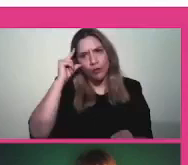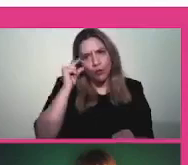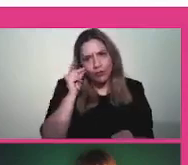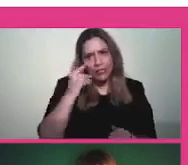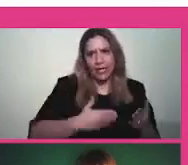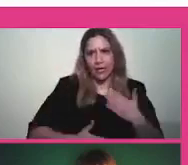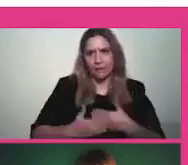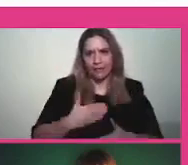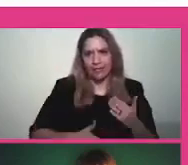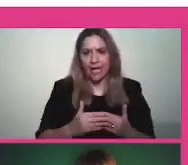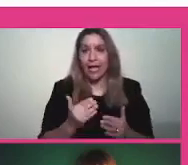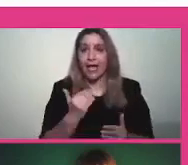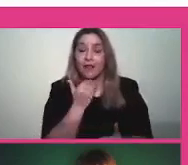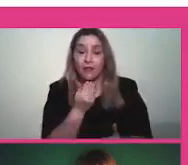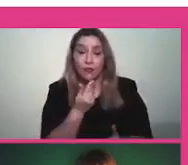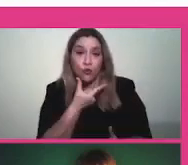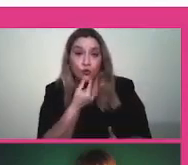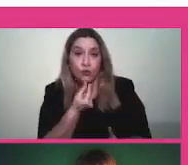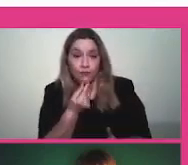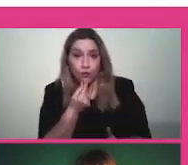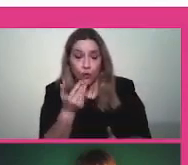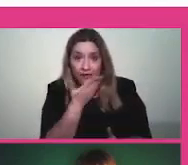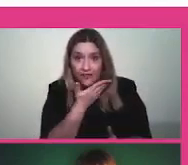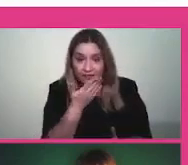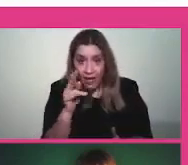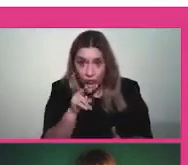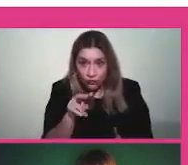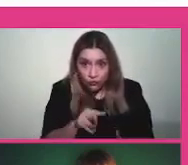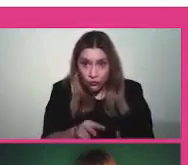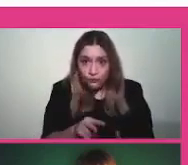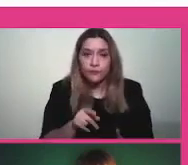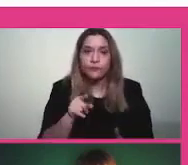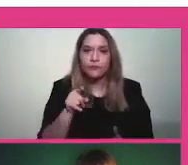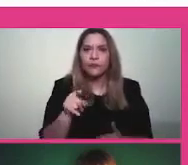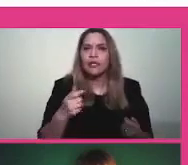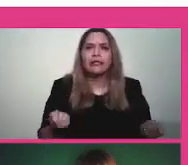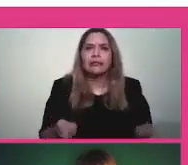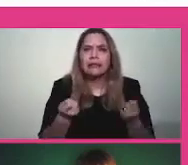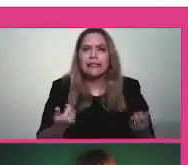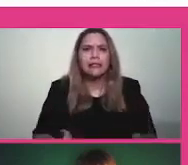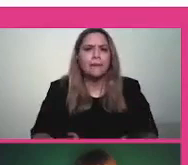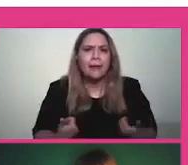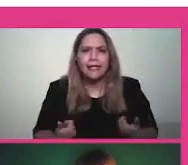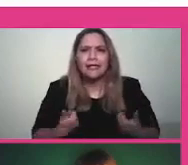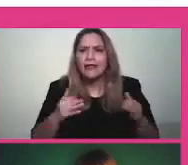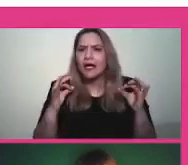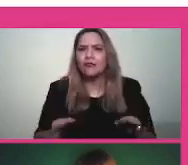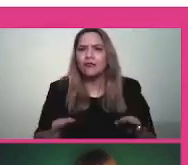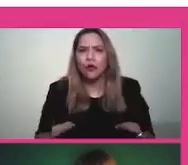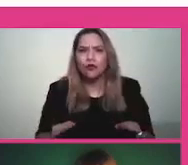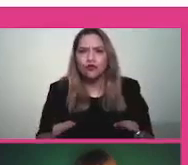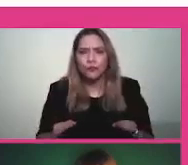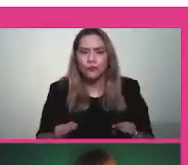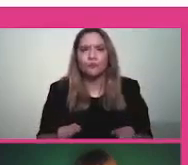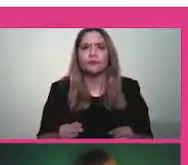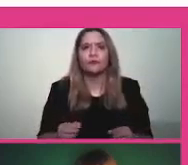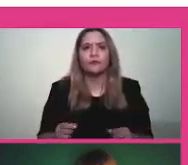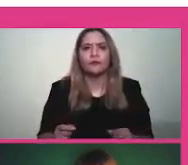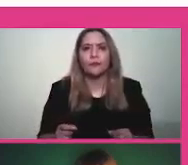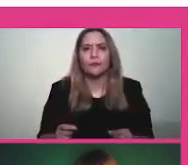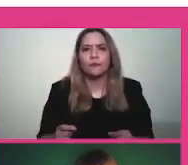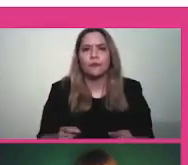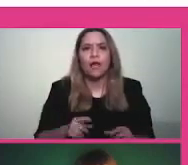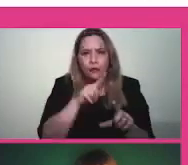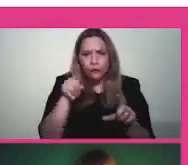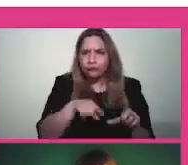που δεν μπορούν εύκολα να διαβάσουν. Αυτό που ουσιαστικά γίνεται στο παιχνίδι είναι ότι πατάμε αυτόν τον